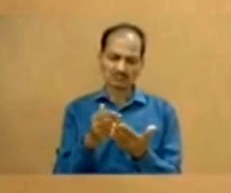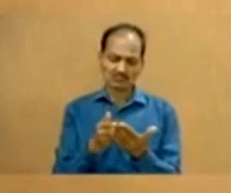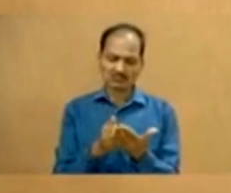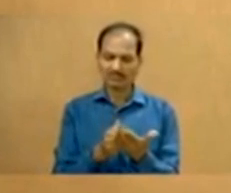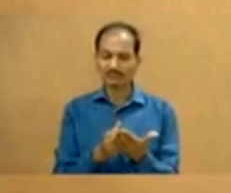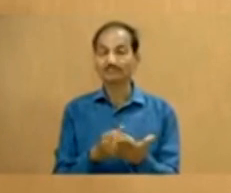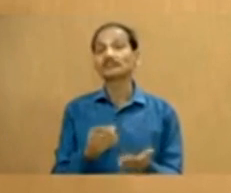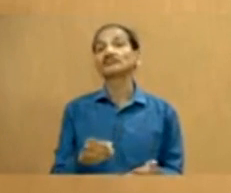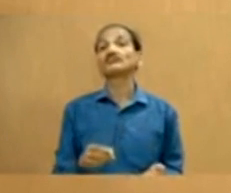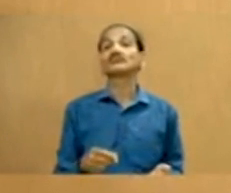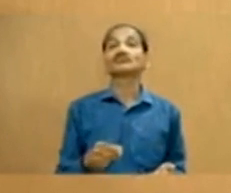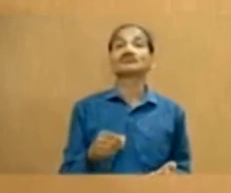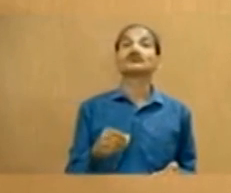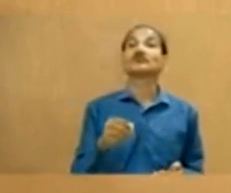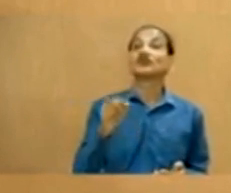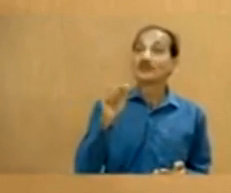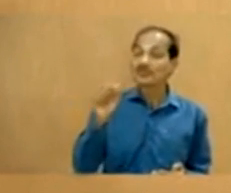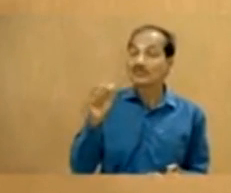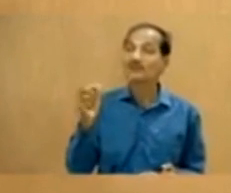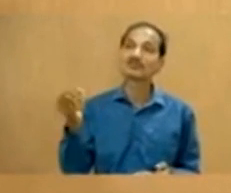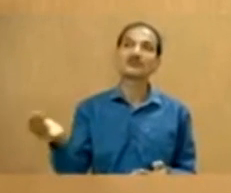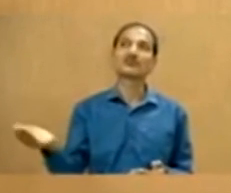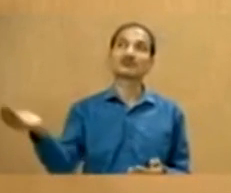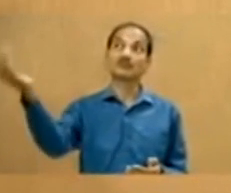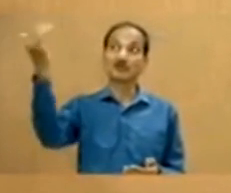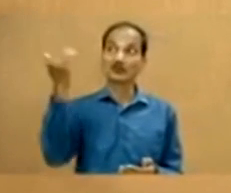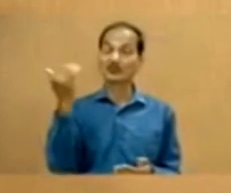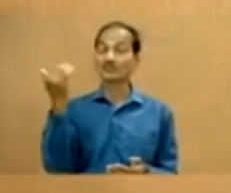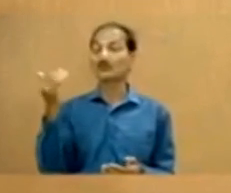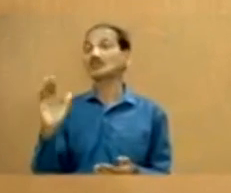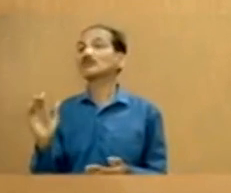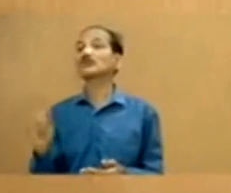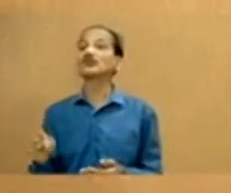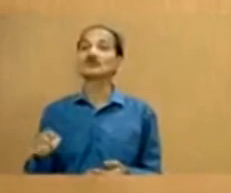ଏମାନଙ୍କ ଭିତରୁ ବିଦେଶ ଫେରନ୍ତା ହେଲେ 4,304 ଜଣ।